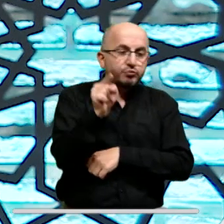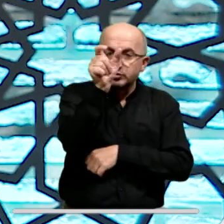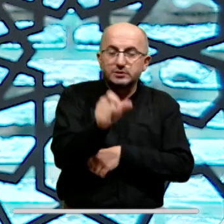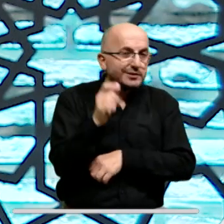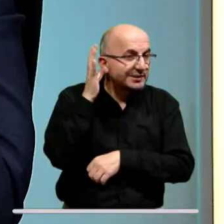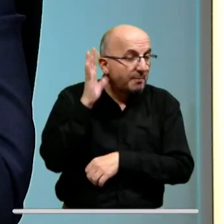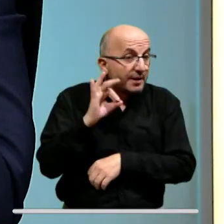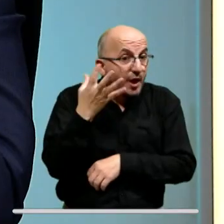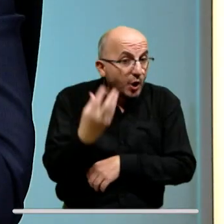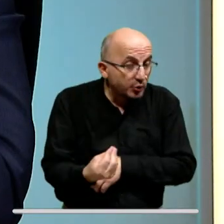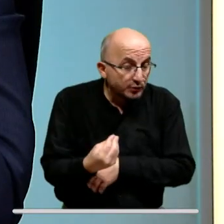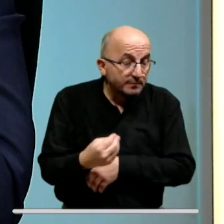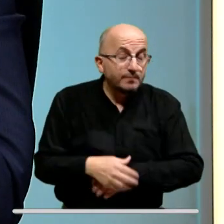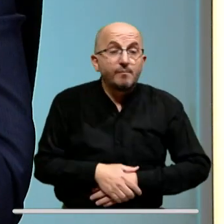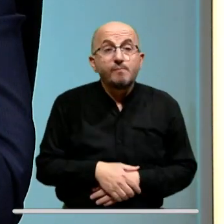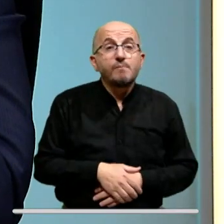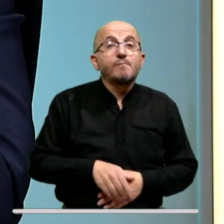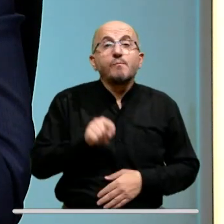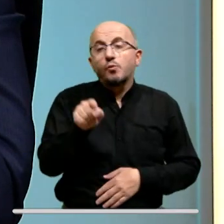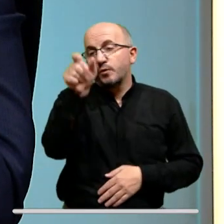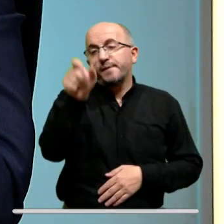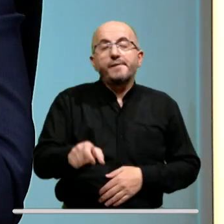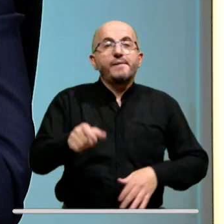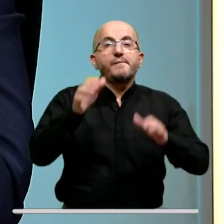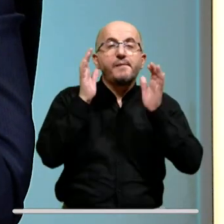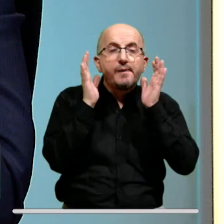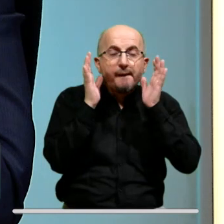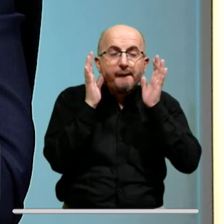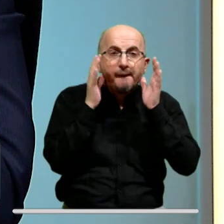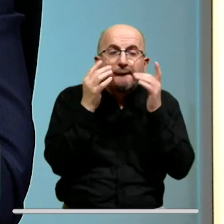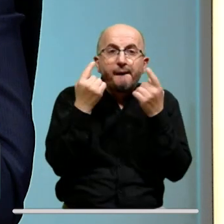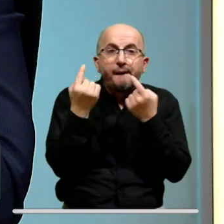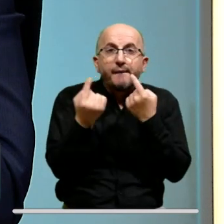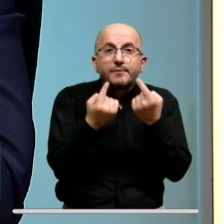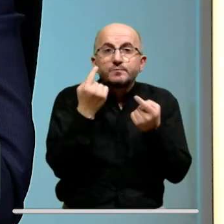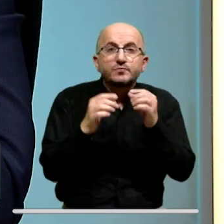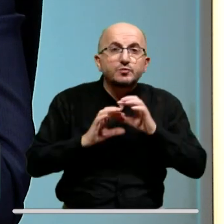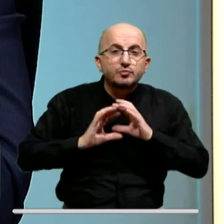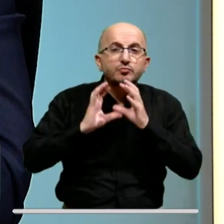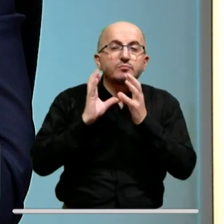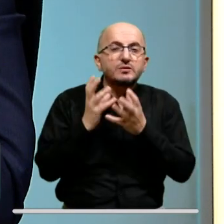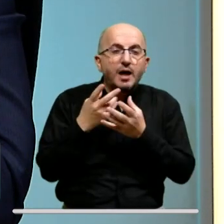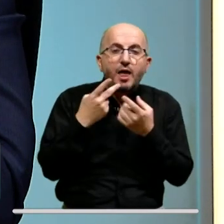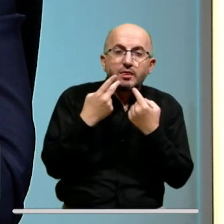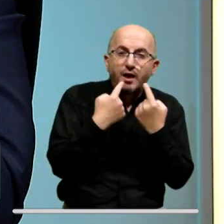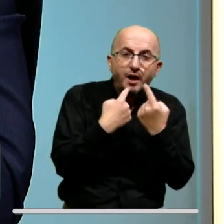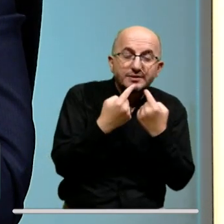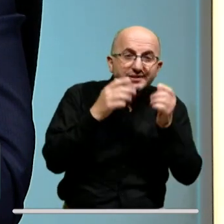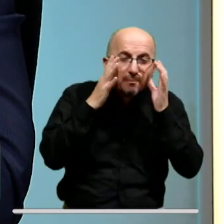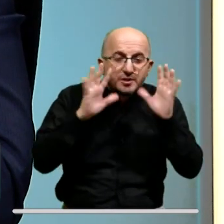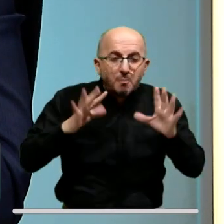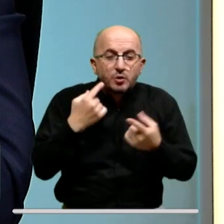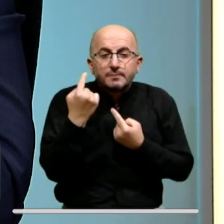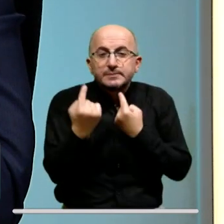olur? Bu kişi namazını herhangi bir dünya kelamıyla ya da namazı bozan herhangi bir